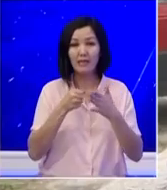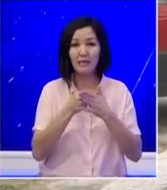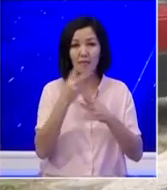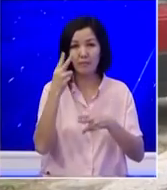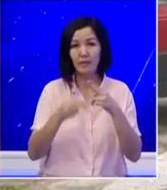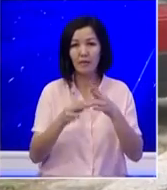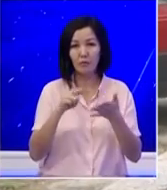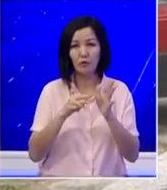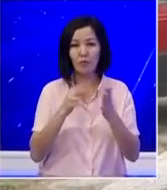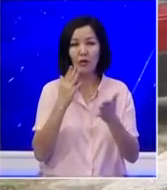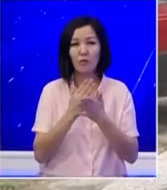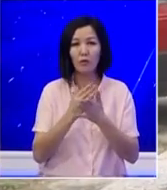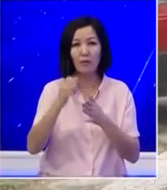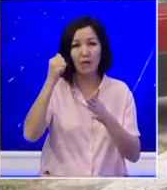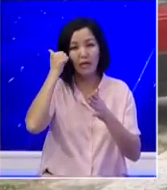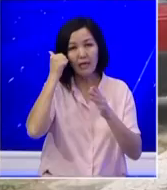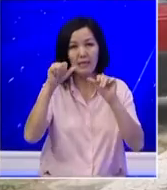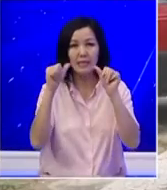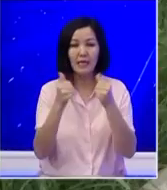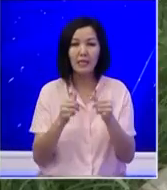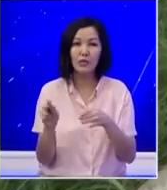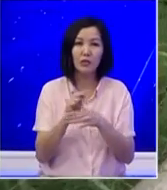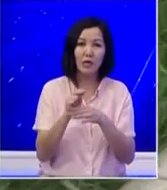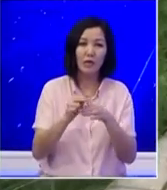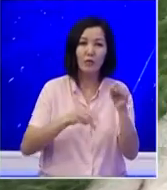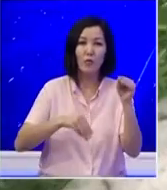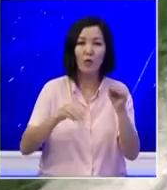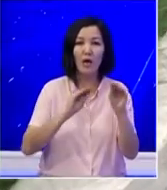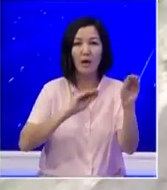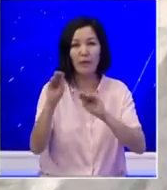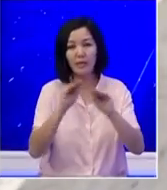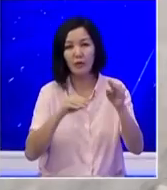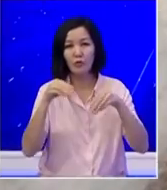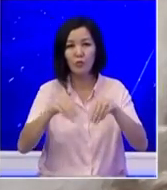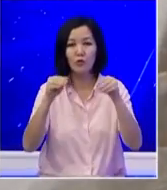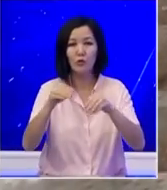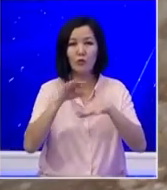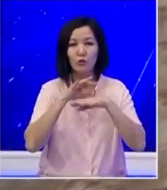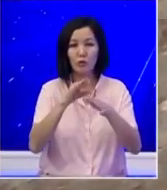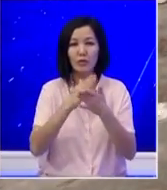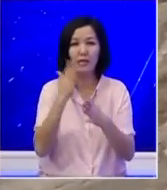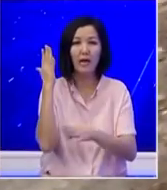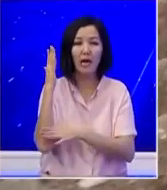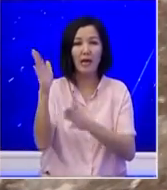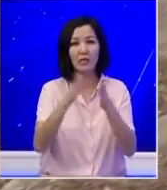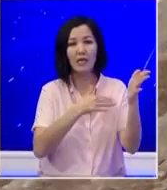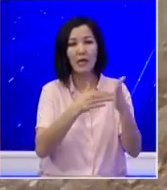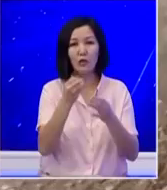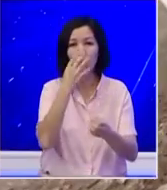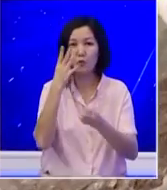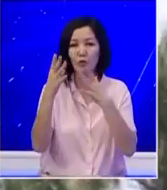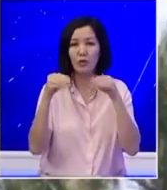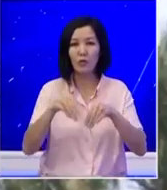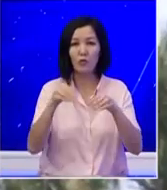отырмыз. Ескерткіштер жаңартылып қана қоймайды. Абаттандыру, көркейту жұмыстары қоса атқарылады. Ағаштар дыңы ағартылып, гүлзарлар